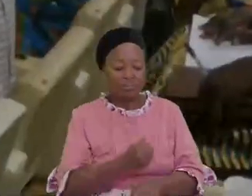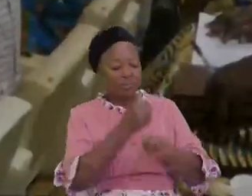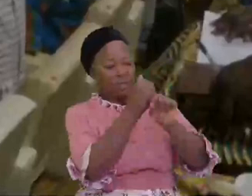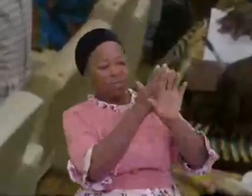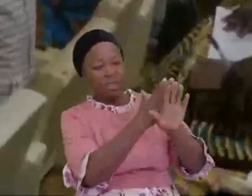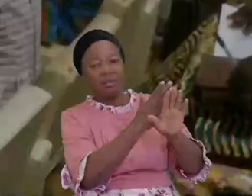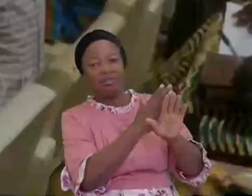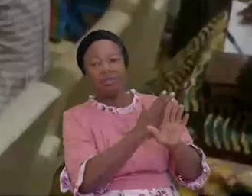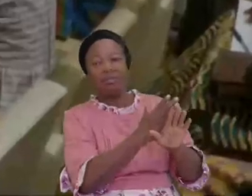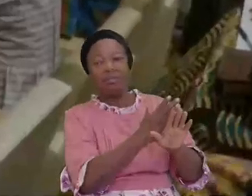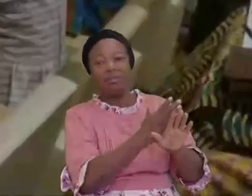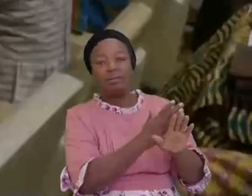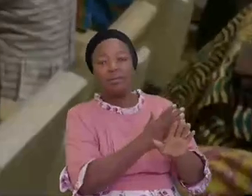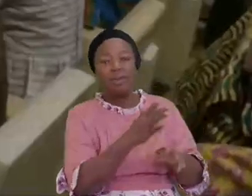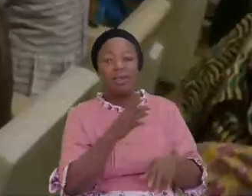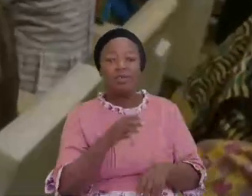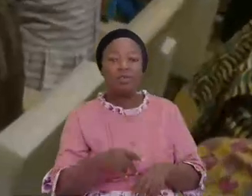haute,